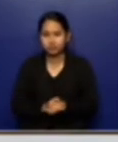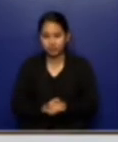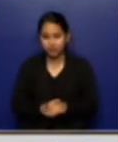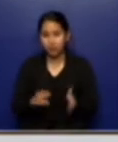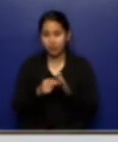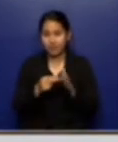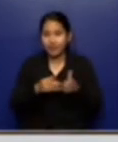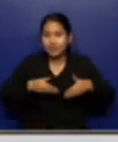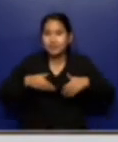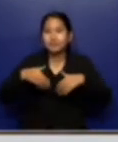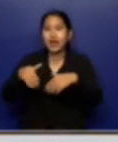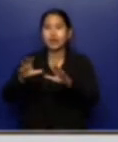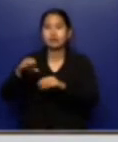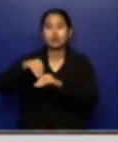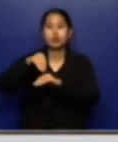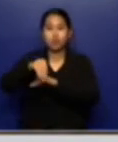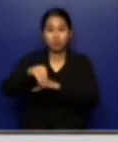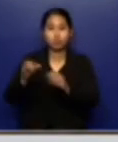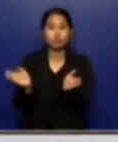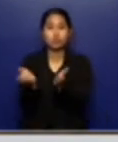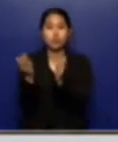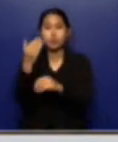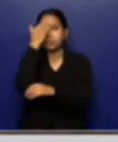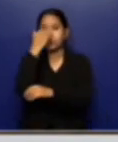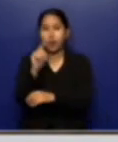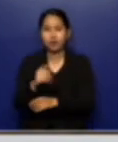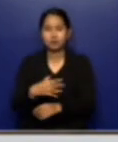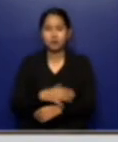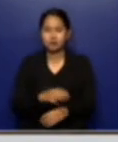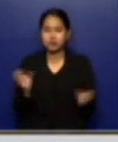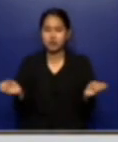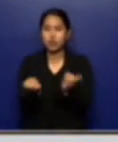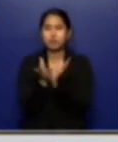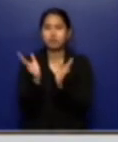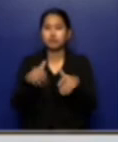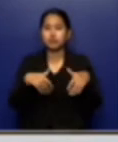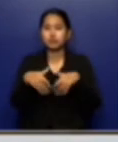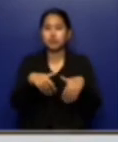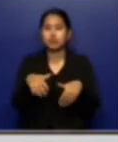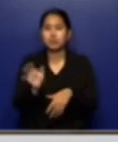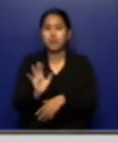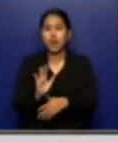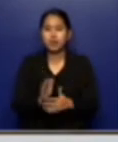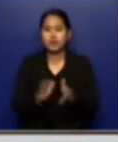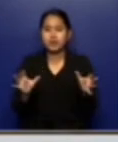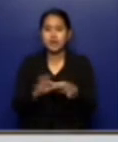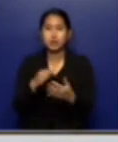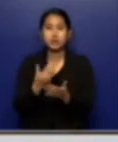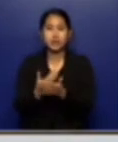ให้กับกรมส่งเสริมเพราะไม่อยากให้พี่น้องท้องถิ่นเดือดร้อนกับสัดส่วนราย